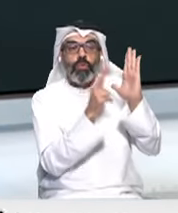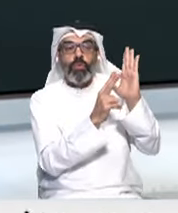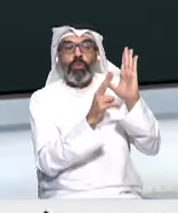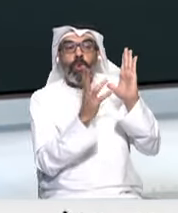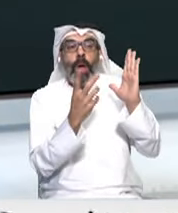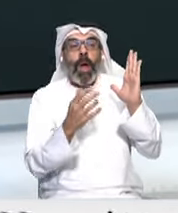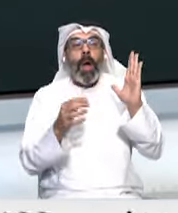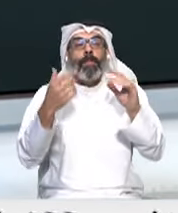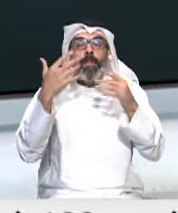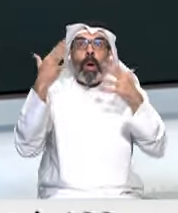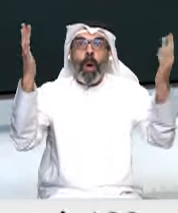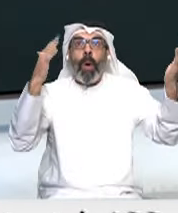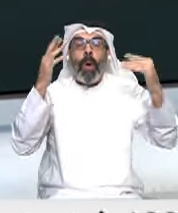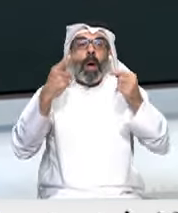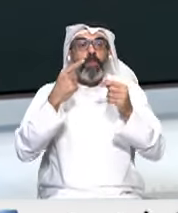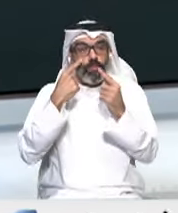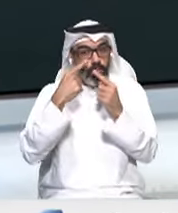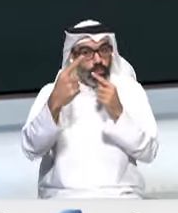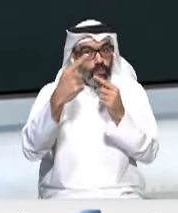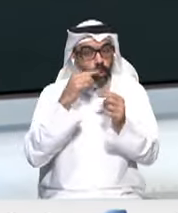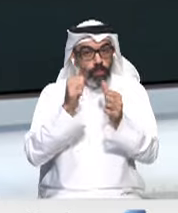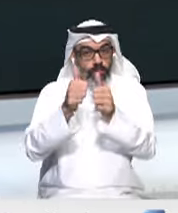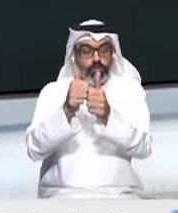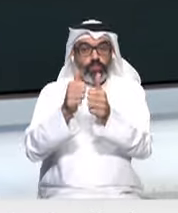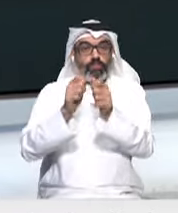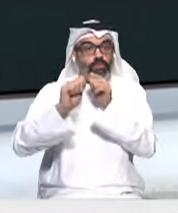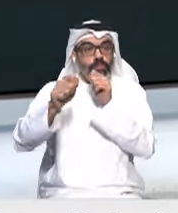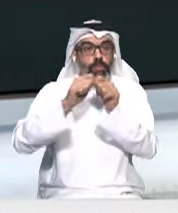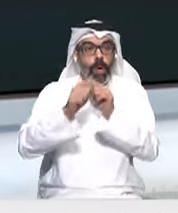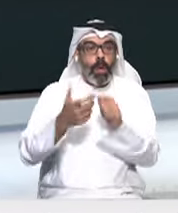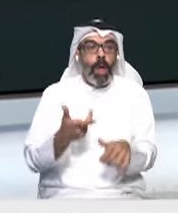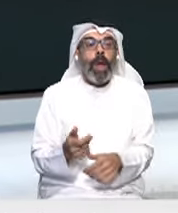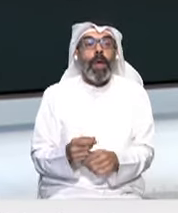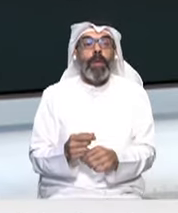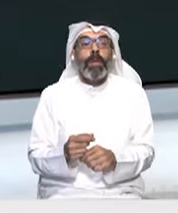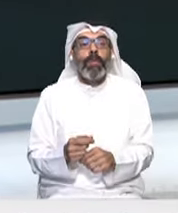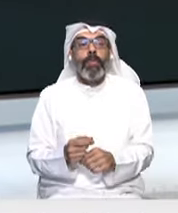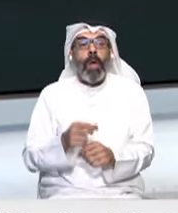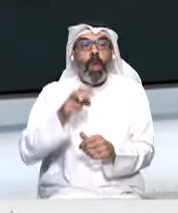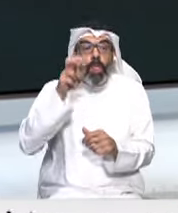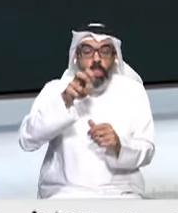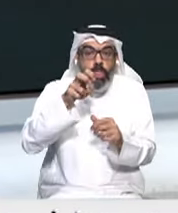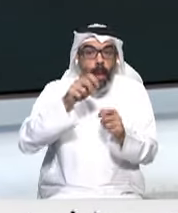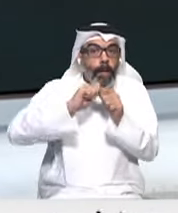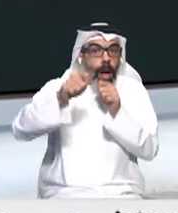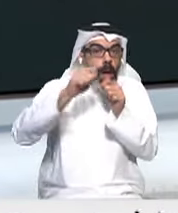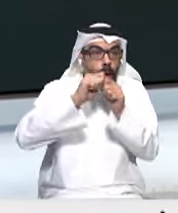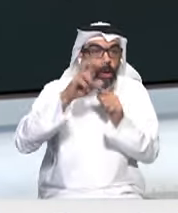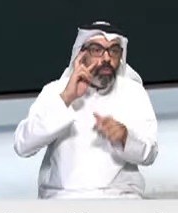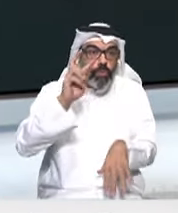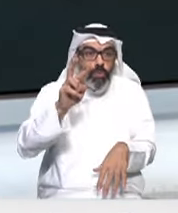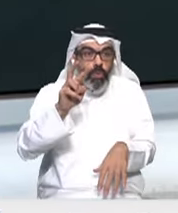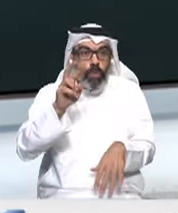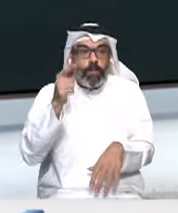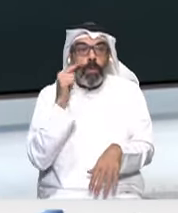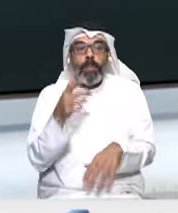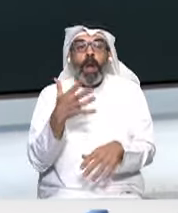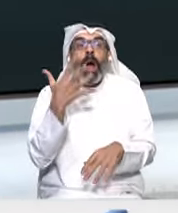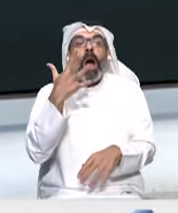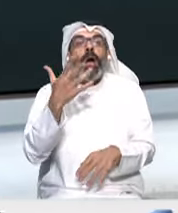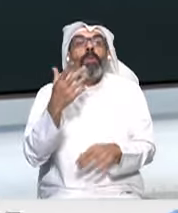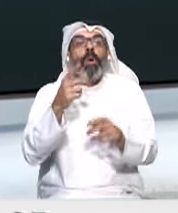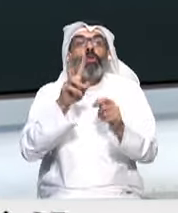السماء صحو والرؤية لا تزال جيدة في مدينة الكويت 8 كيلومتر في الساعة، نلاحظ استمرار الرياح الشمالية الغربية 7 كيلومتر